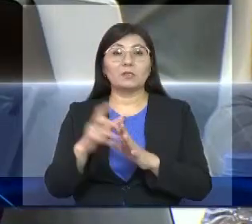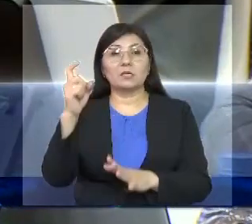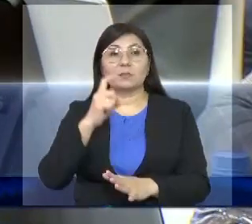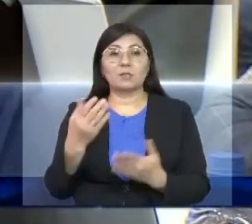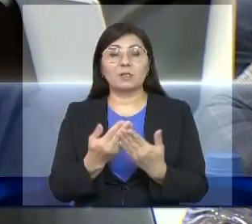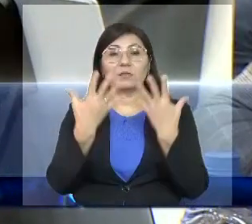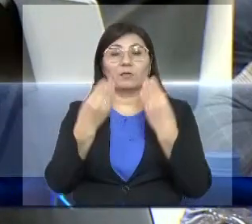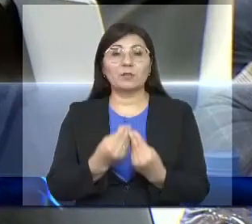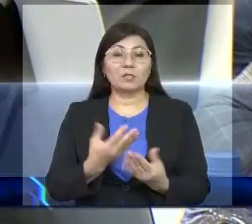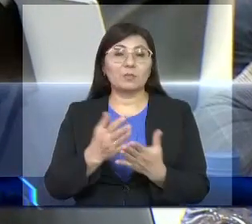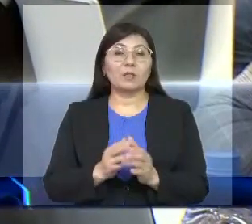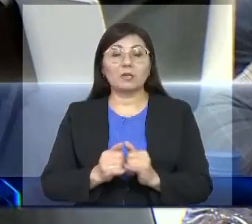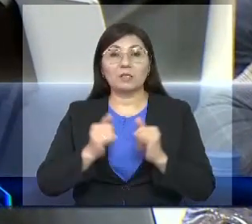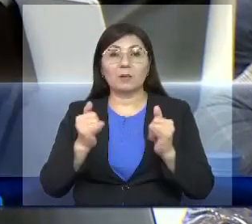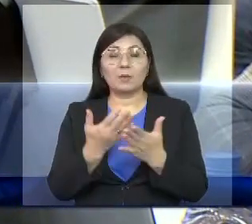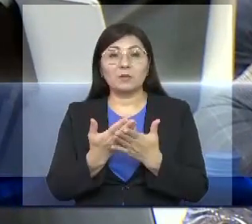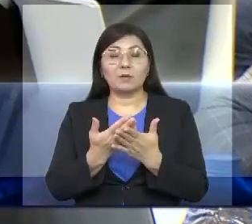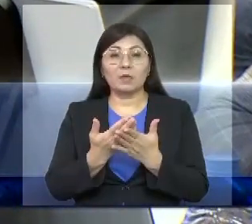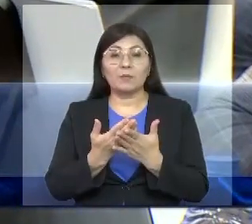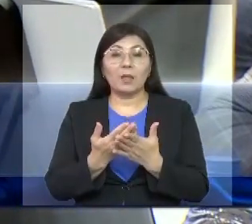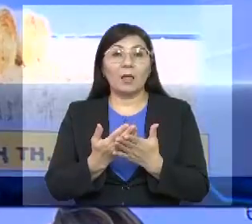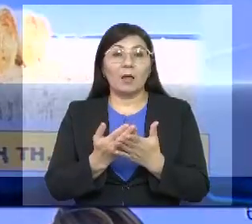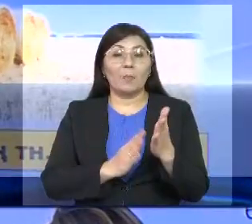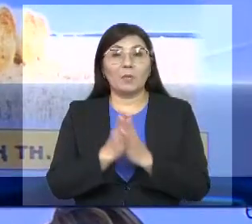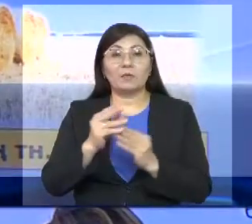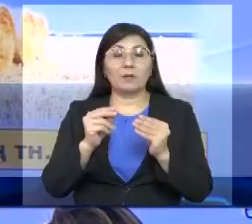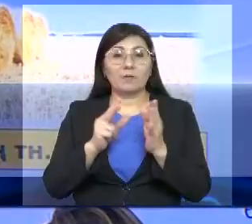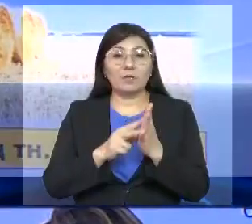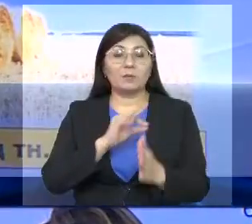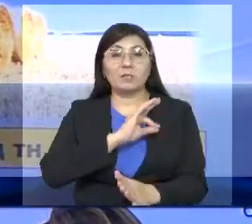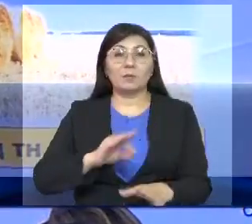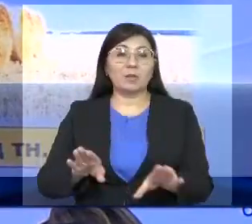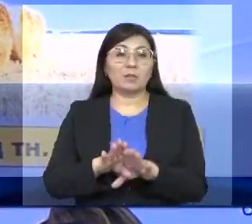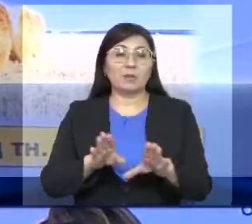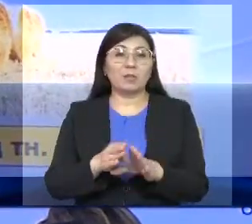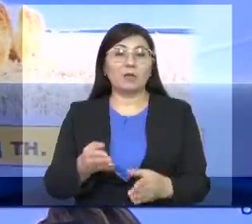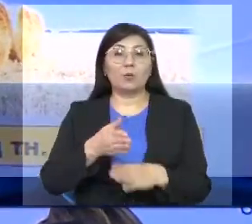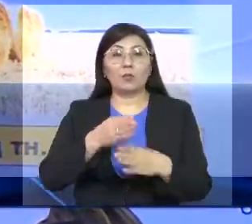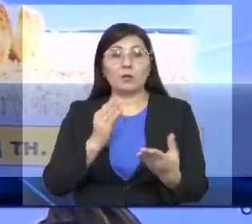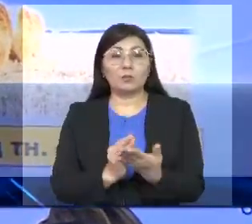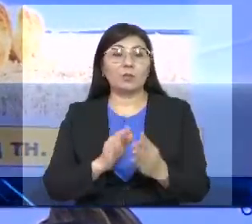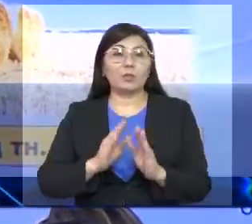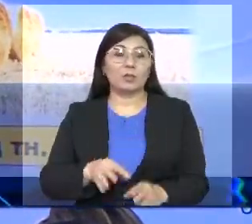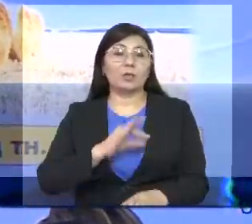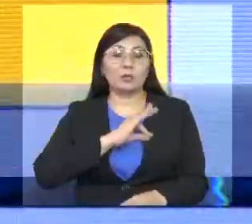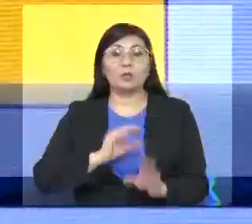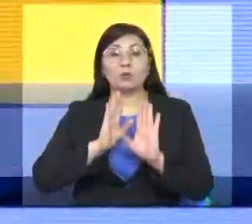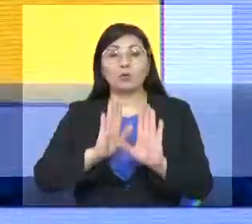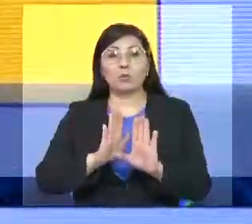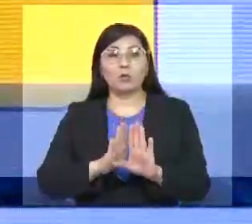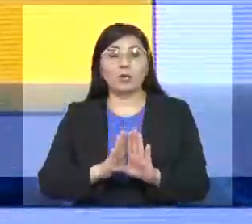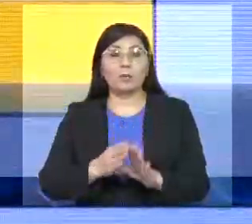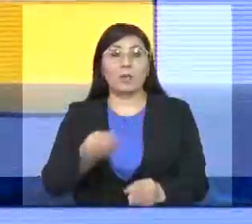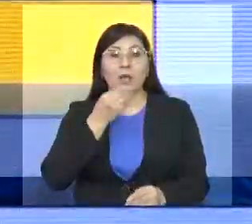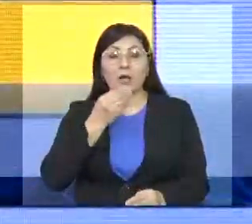на сегодня доля прорастания зерна на полях по району составляет около 80 процентов такое зерно пригодно только в качестве кормов для животных